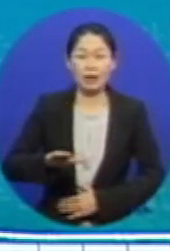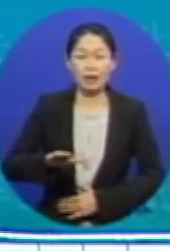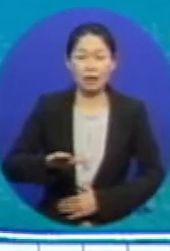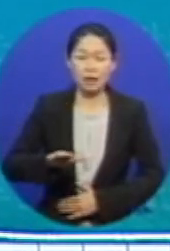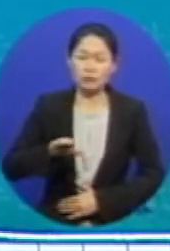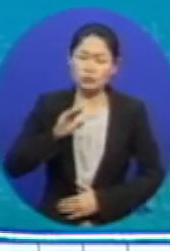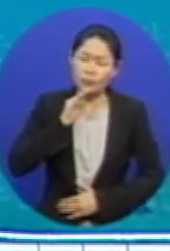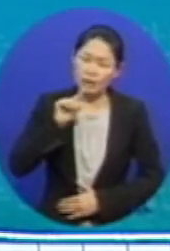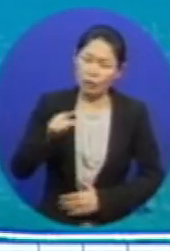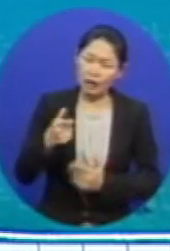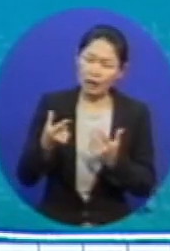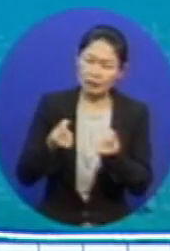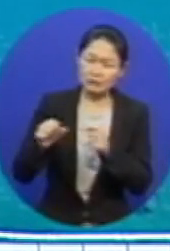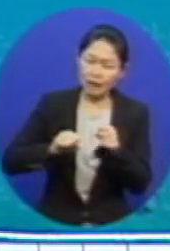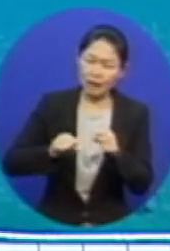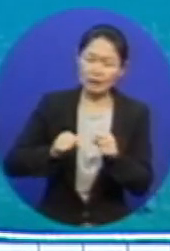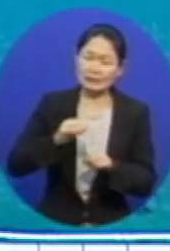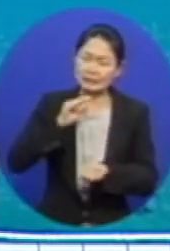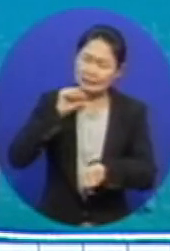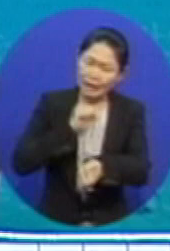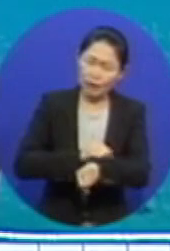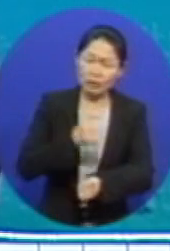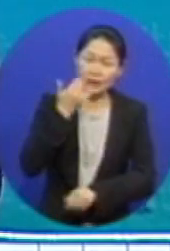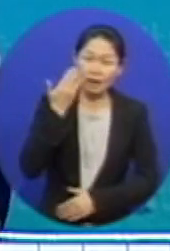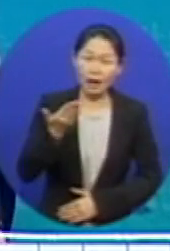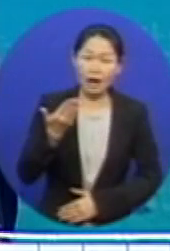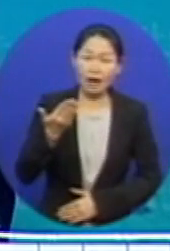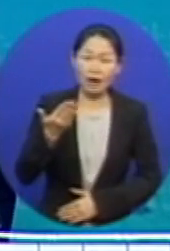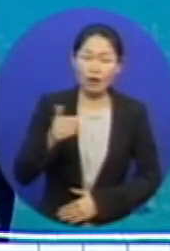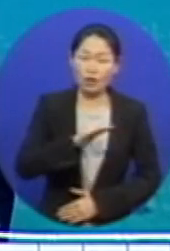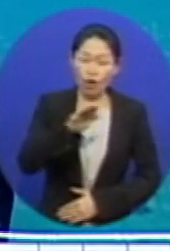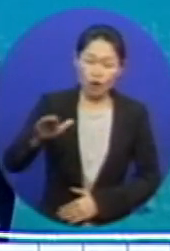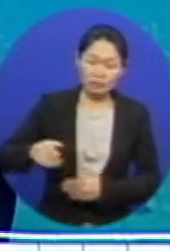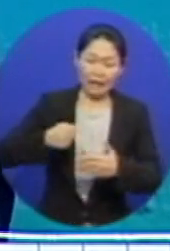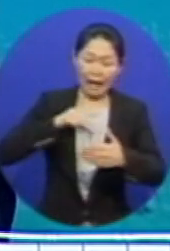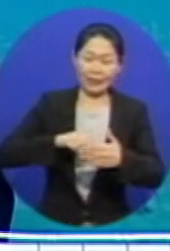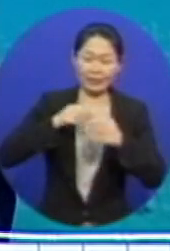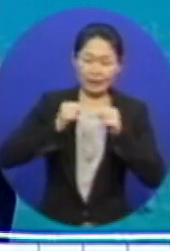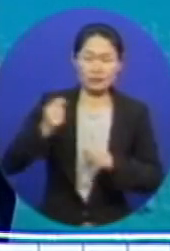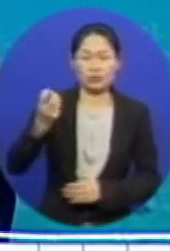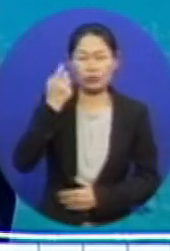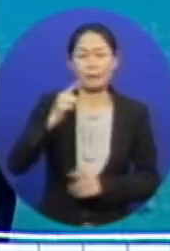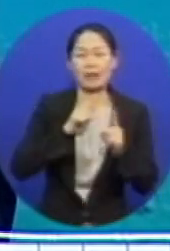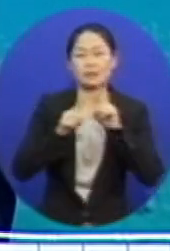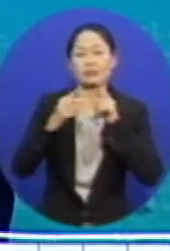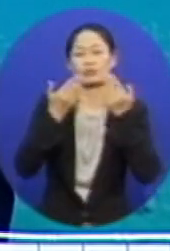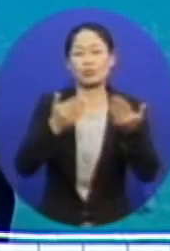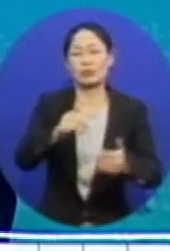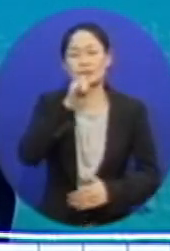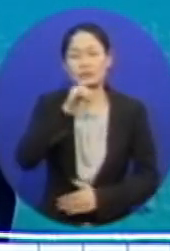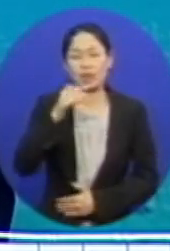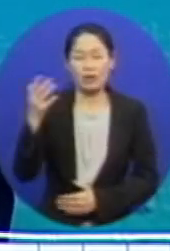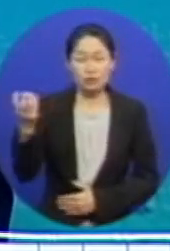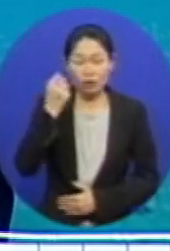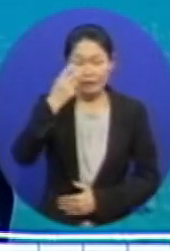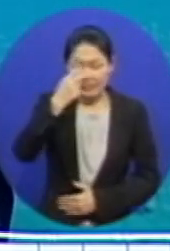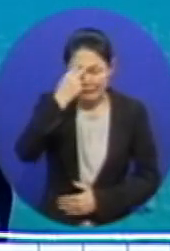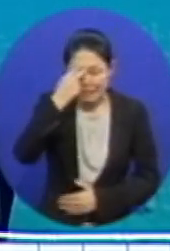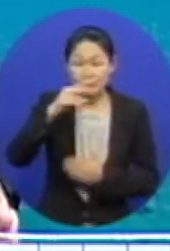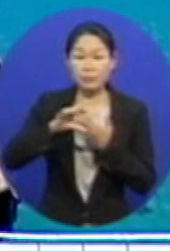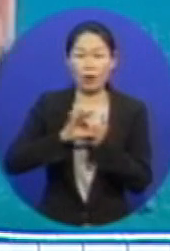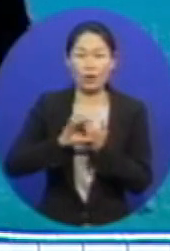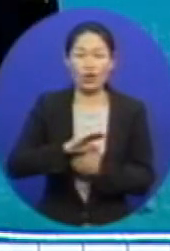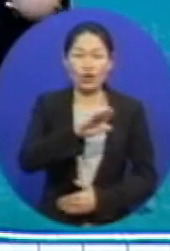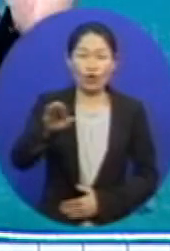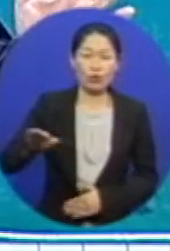진짜 잘하는 건지 여러분 안에 겠어 성령님께서 말씀하시는 걸 성령의 근심이 면